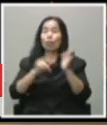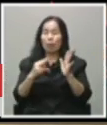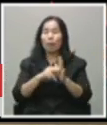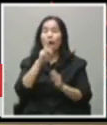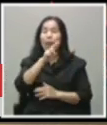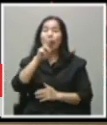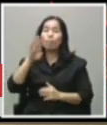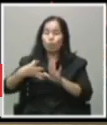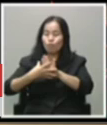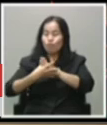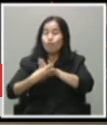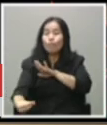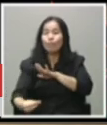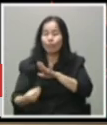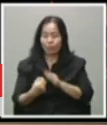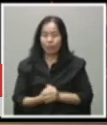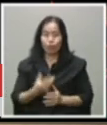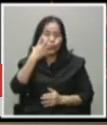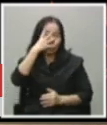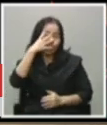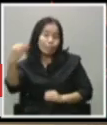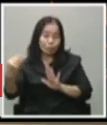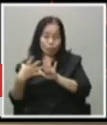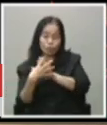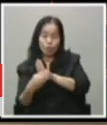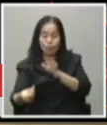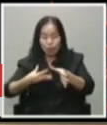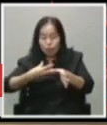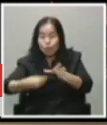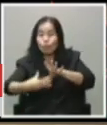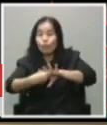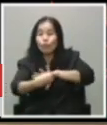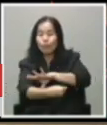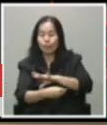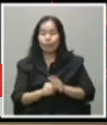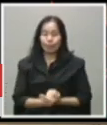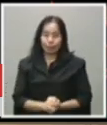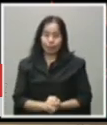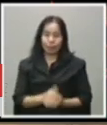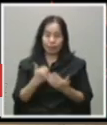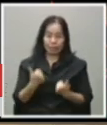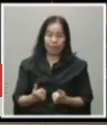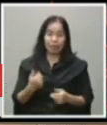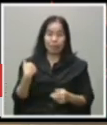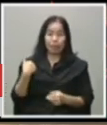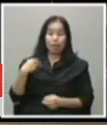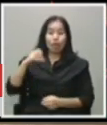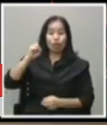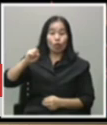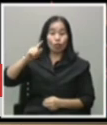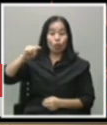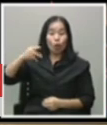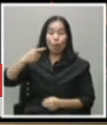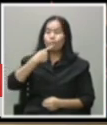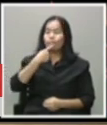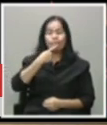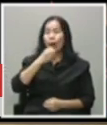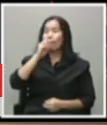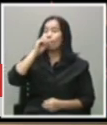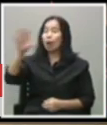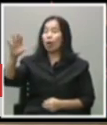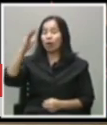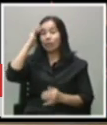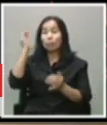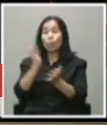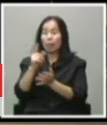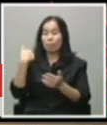ตริกทีนี้ท่านประธานตามผมมาดูนะครับทางสตม.รายงานไปถึงผบ.ตร.ว่ามีปัญหาในการ